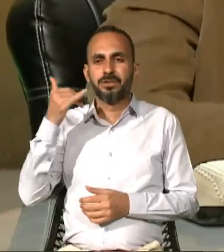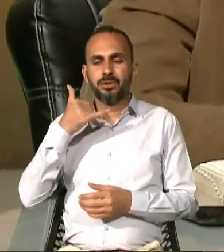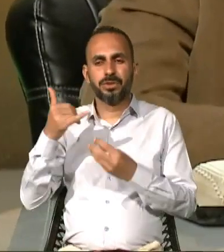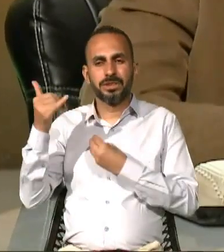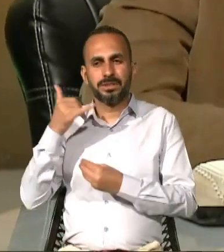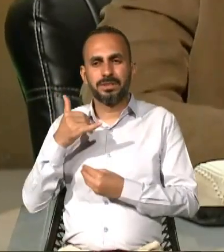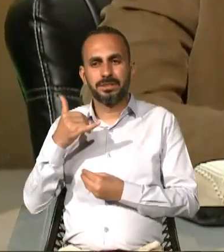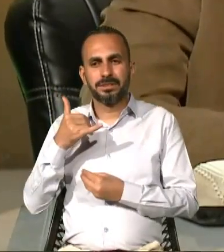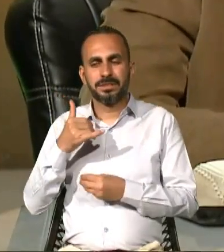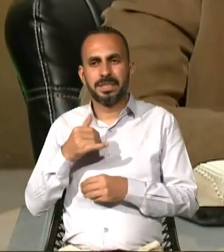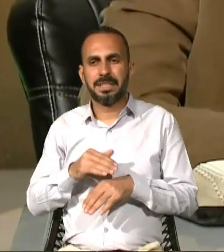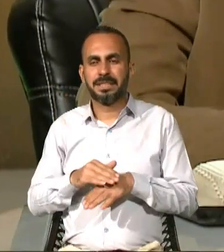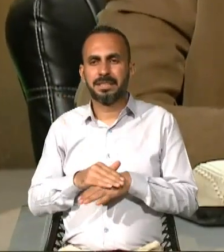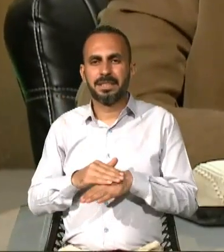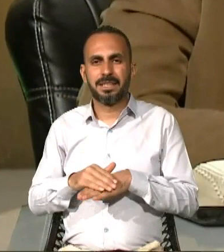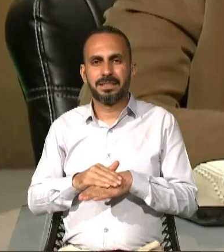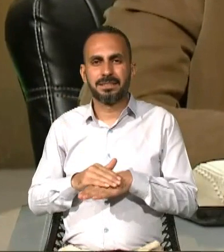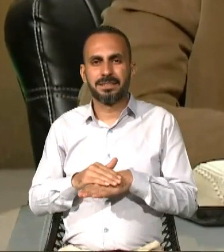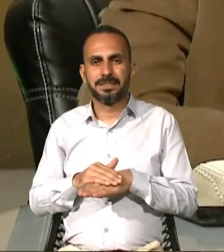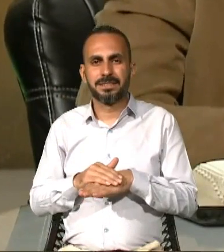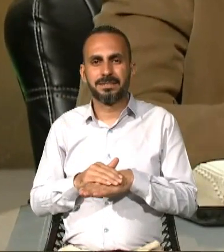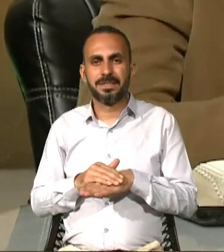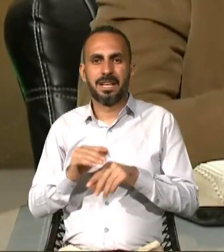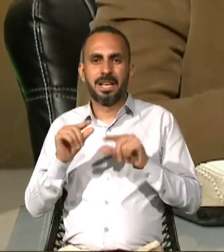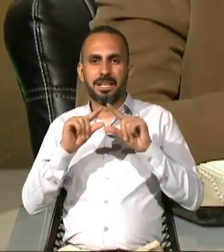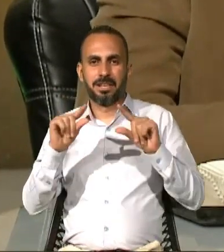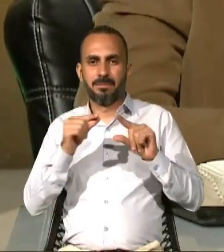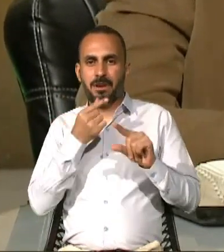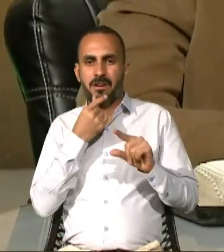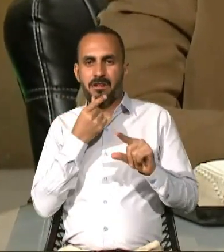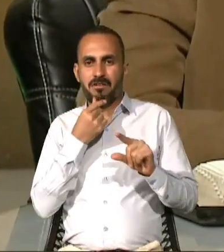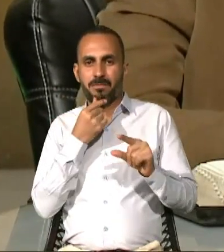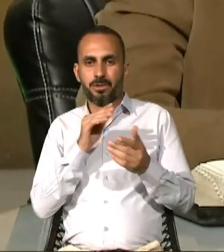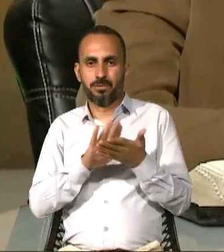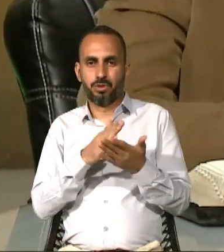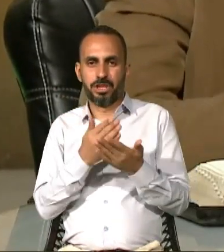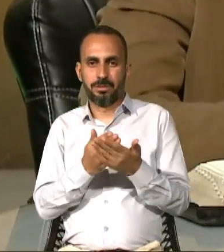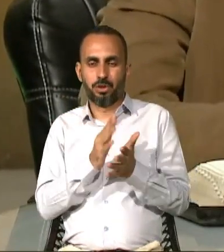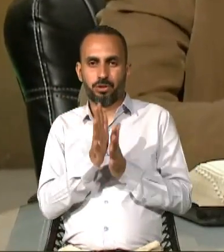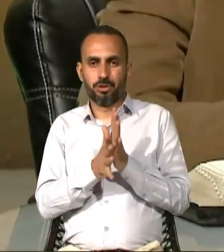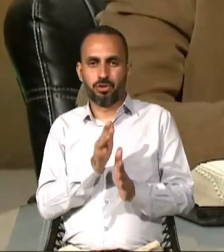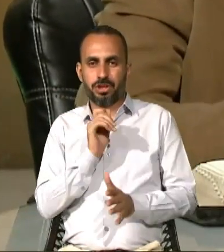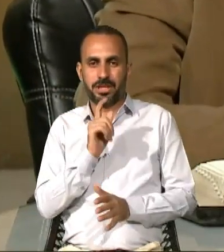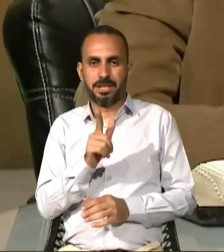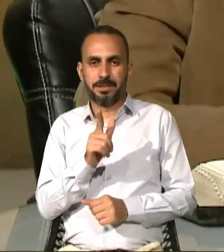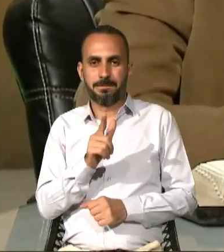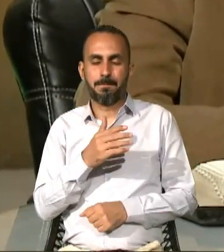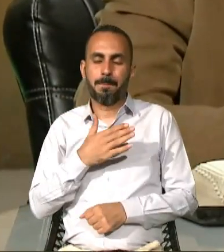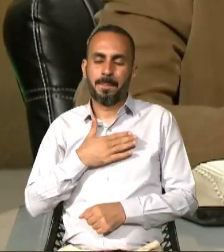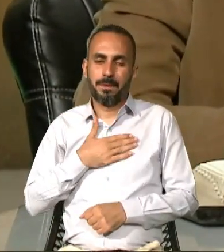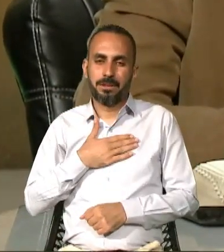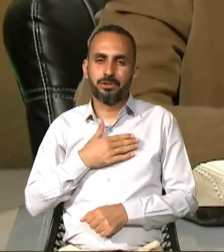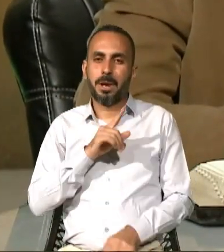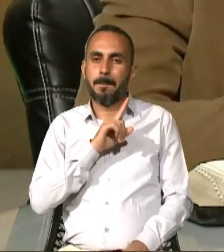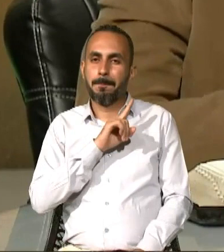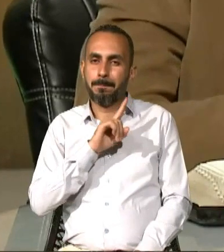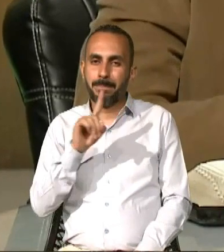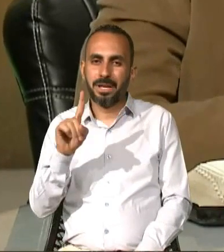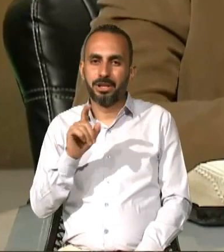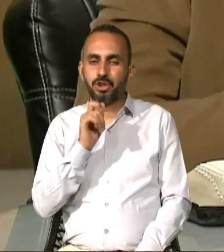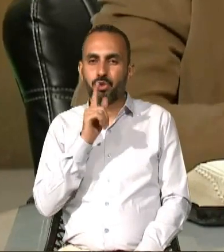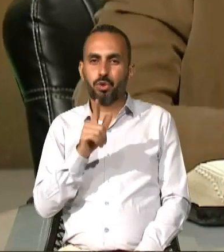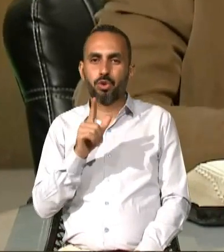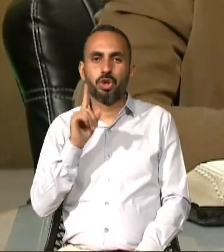حاجه قالها لنا اخونا رامز قبل الحلقه. أي. احب اشجع بها اخواتي. هو قال بلاش نقول الصم والبكم. الصم.